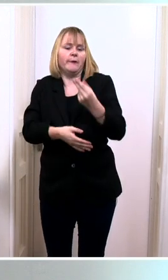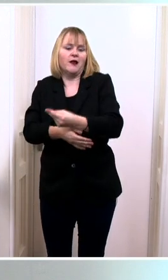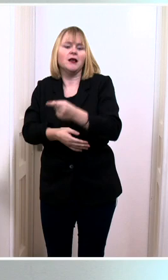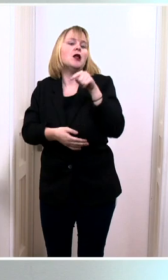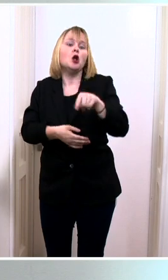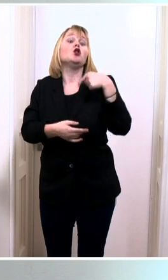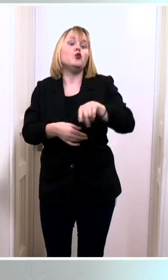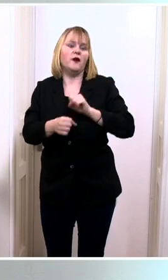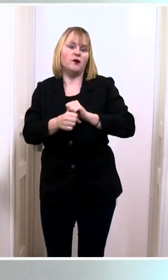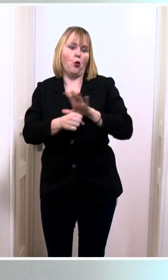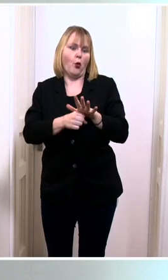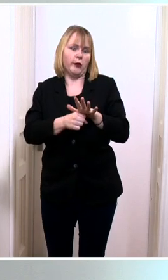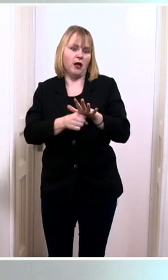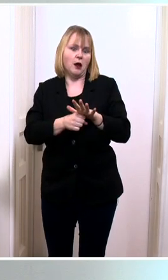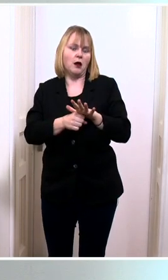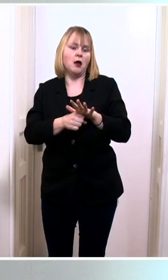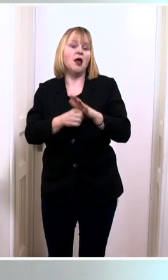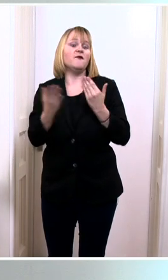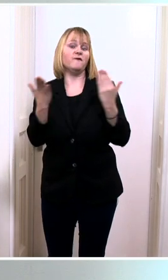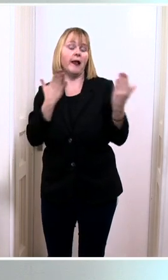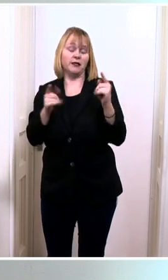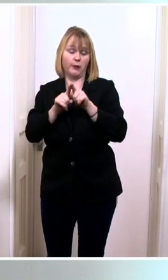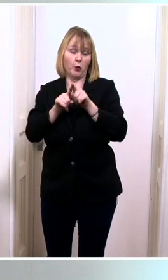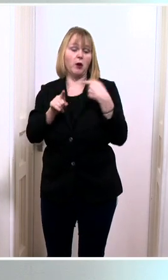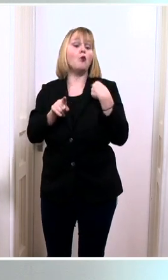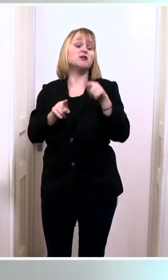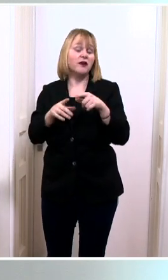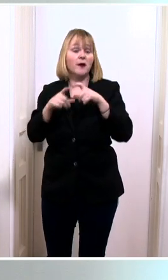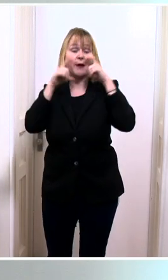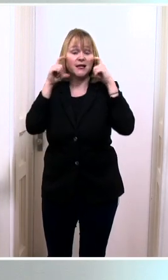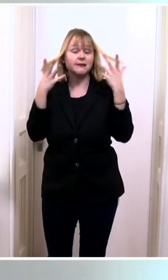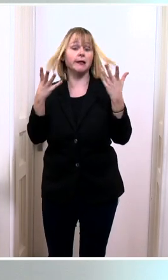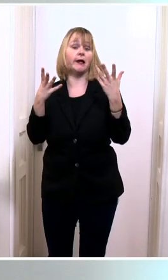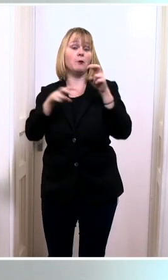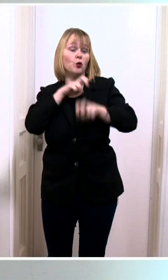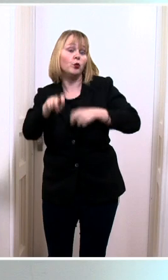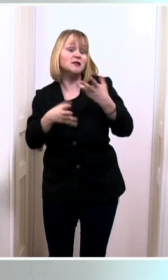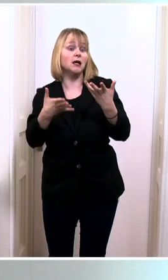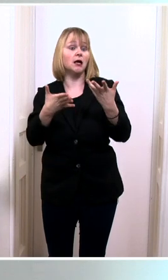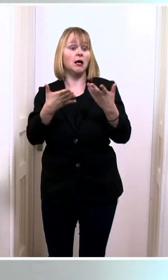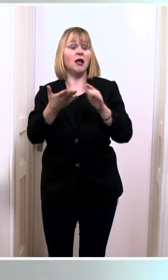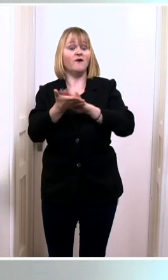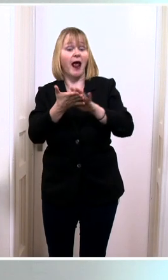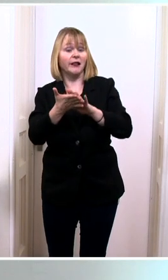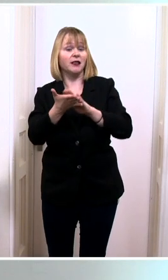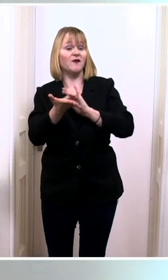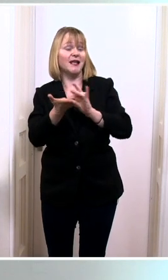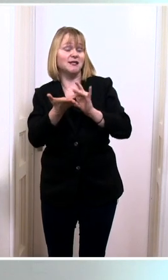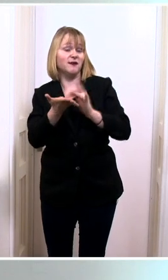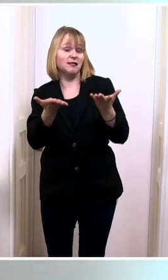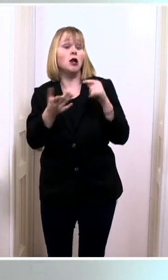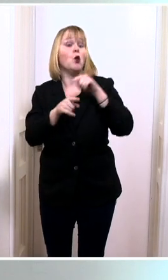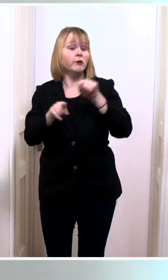unter Covid-Verhältnissen. Masken tragen, Hände desinfizieren, keine Ansammlung von Menschen und alle diese Dinge, die müssen